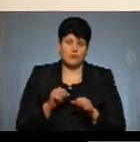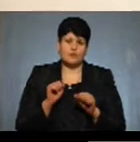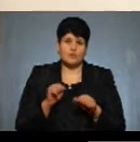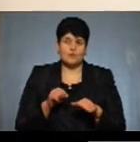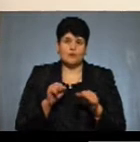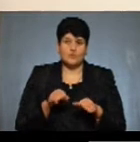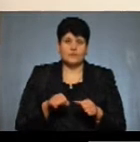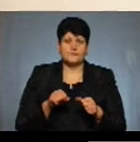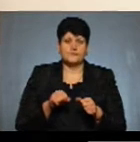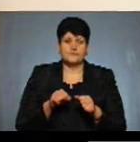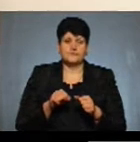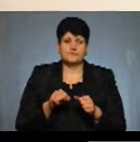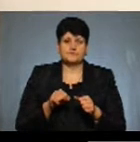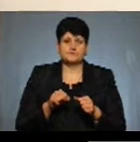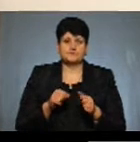температури,